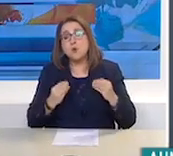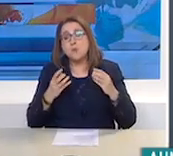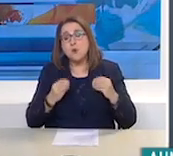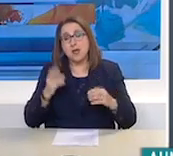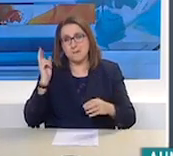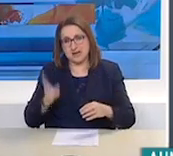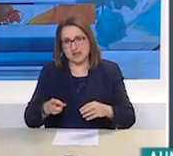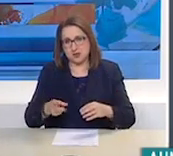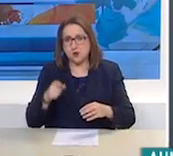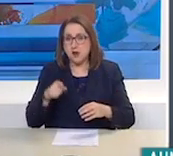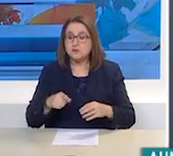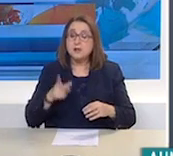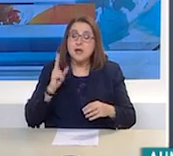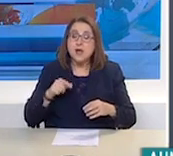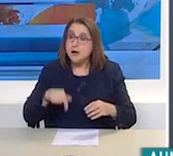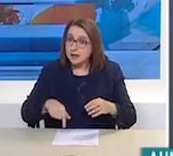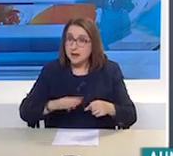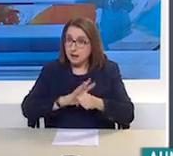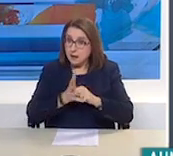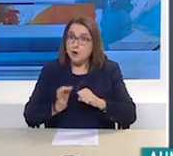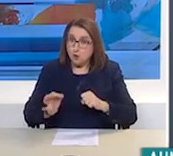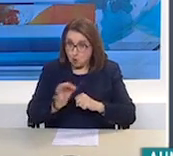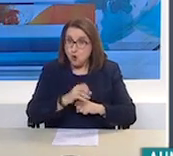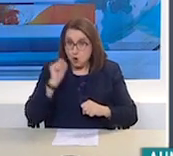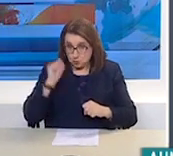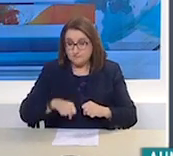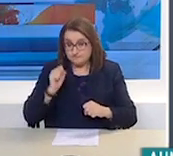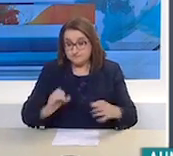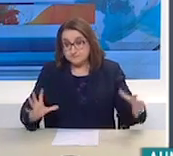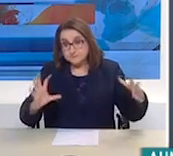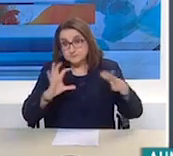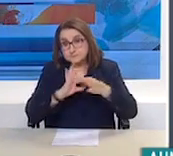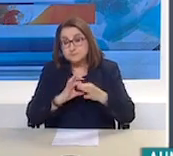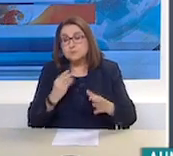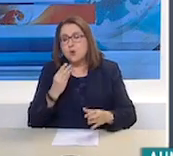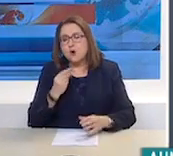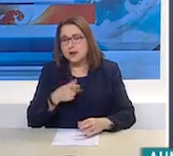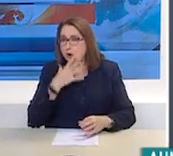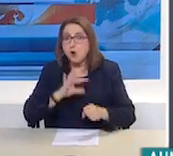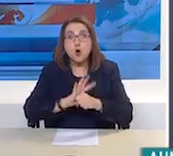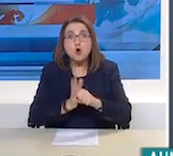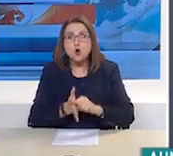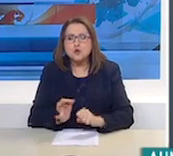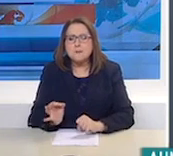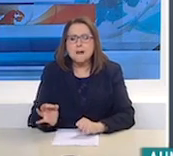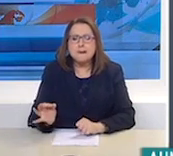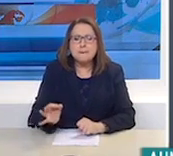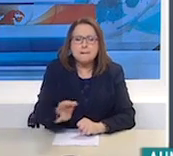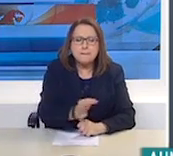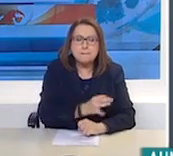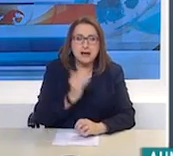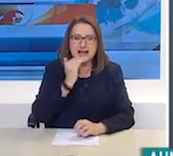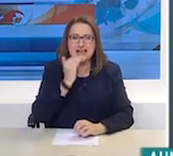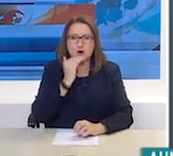αλήθεια και για το νέο κορονοϊό, και μάλιστα φάνηκε ότι η διασπορά του νέου ιού μπορεί να είναι τάχιστη και ευρεία μέσα σε τέτοιες δομές,